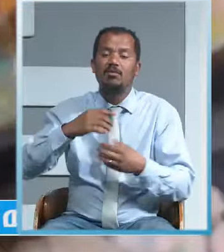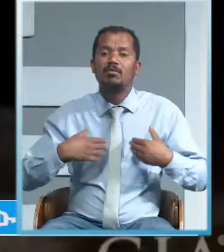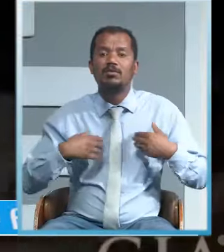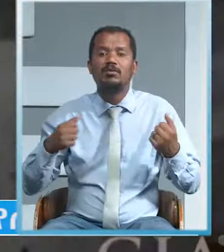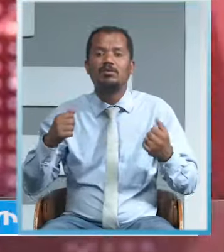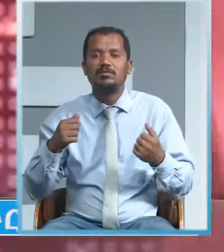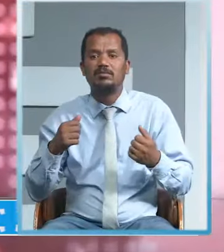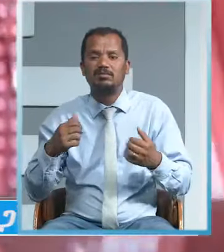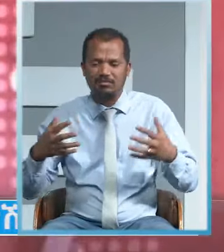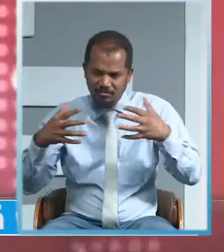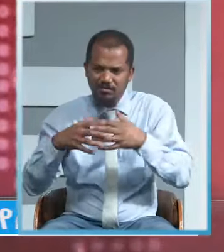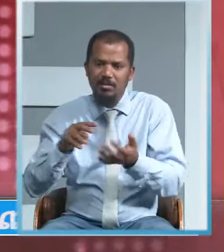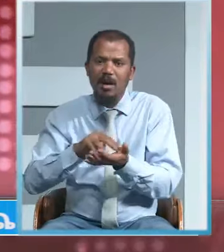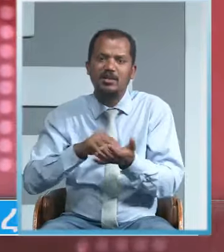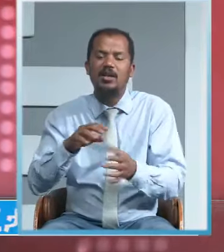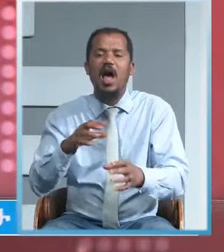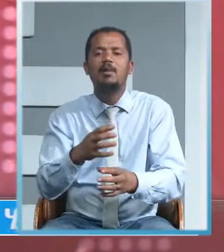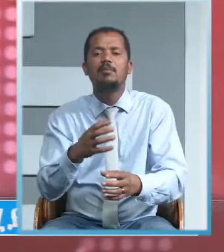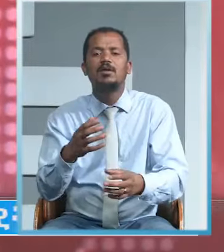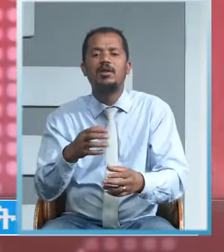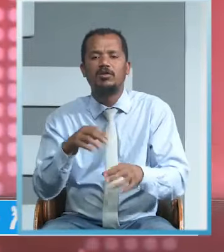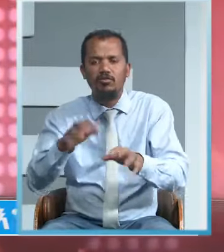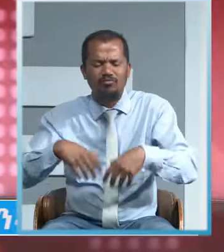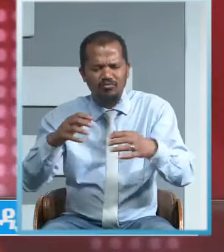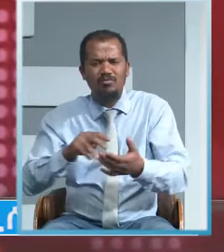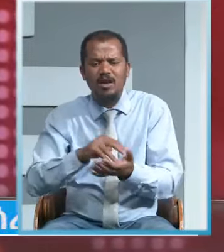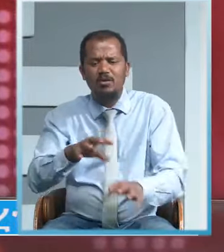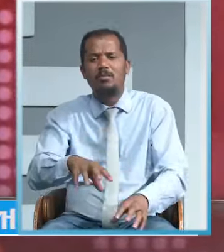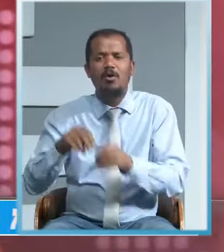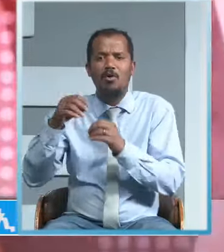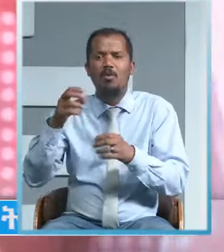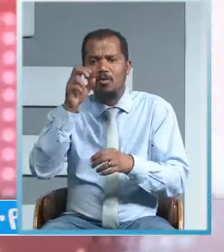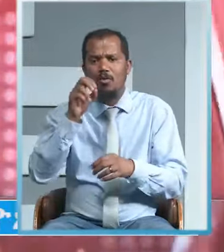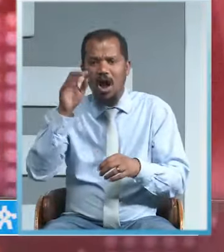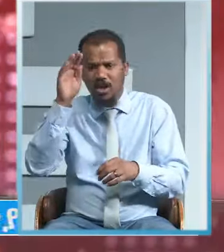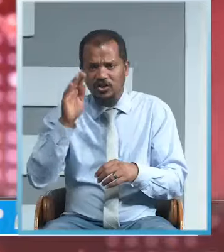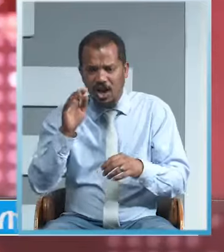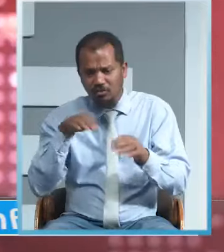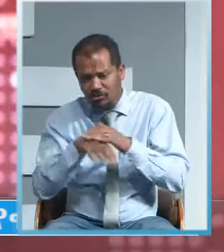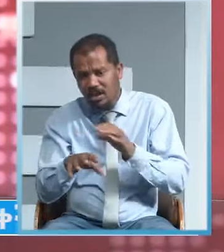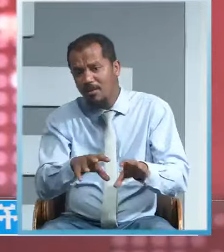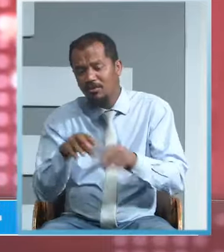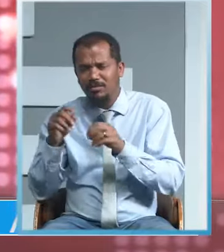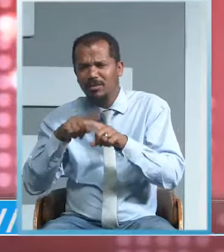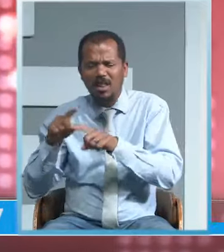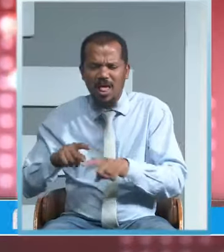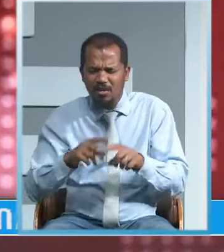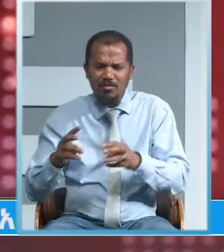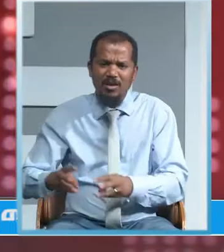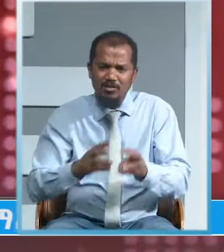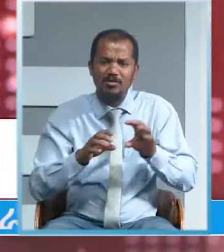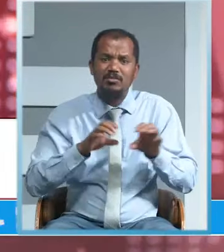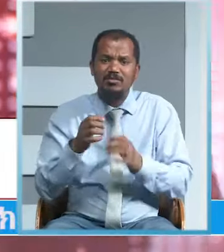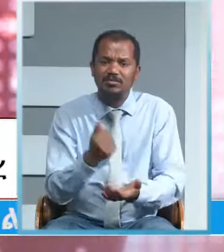ወጣቶች በማደራጀት ማዕድን አውጪዎቹን ከማዕድን ማውጫ ዋሻው ለማውጣት በተለያዩ መንገዶች